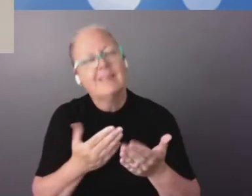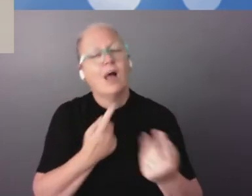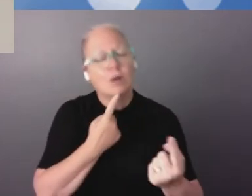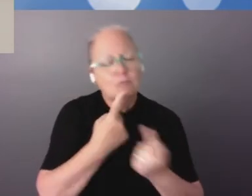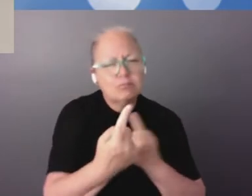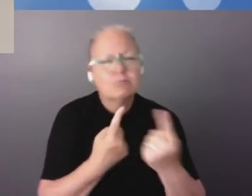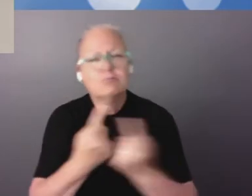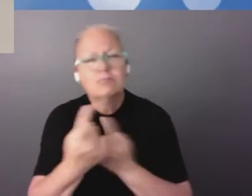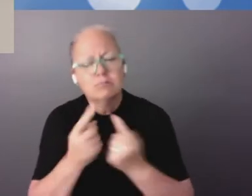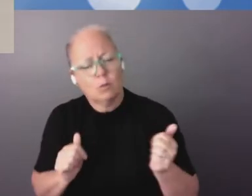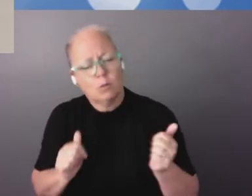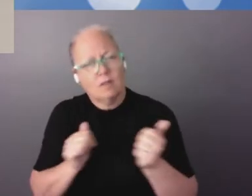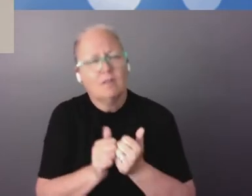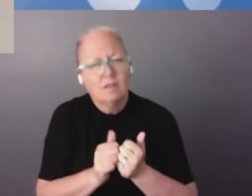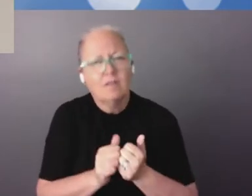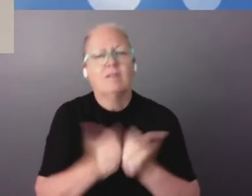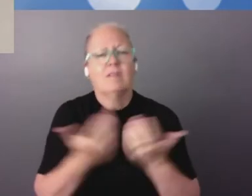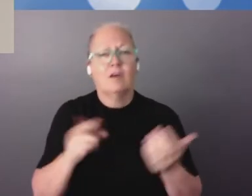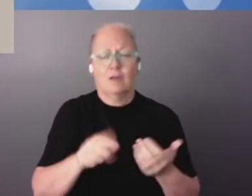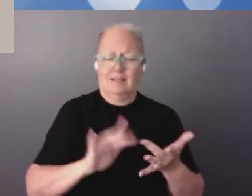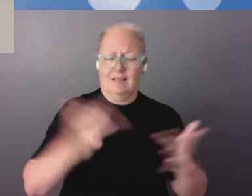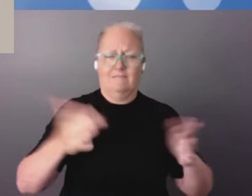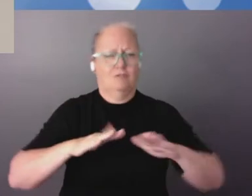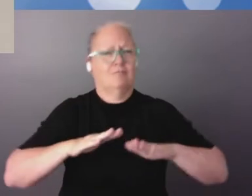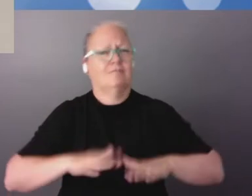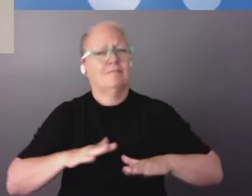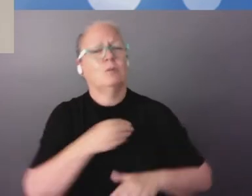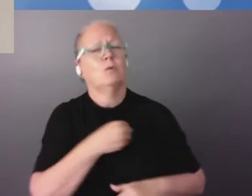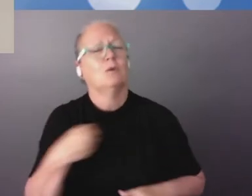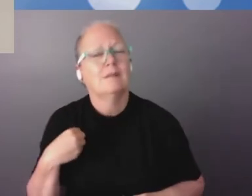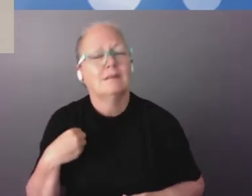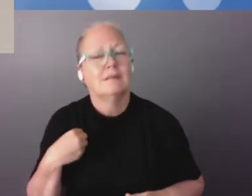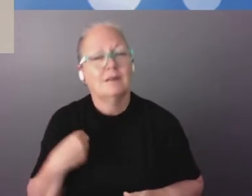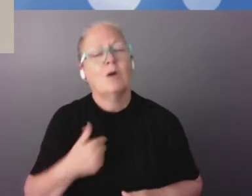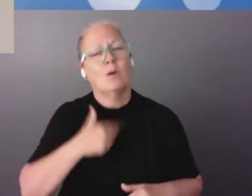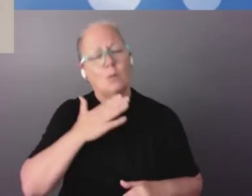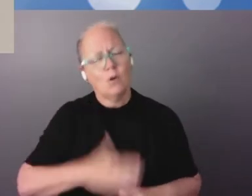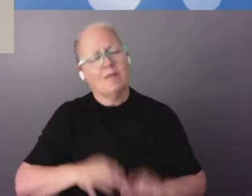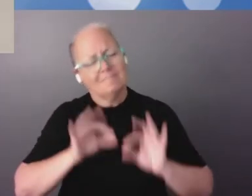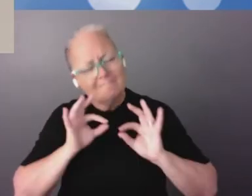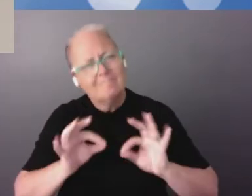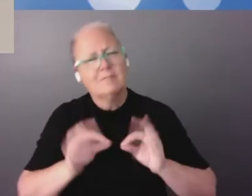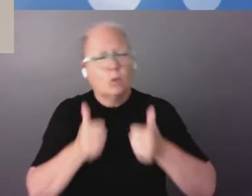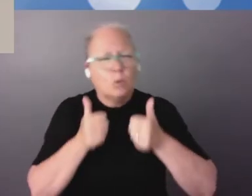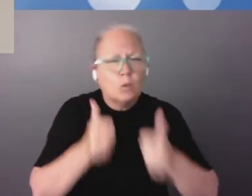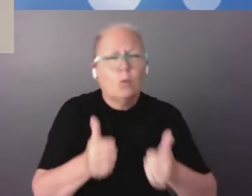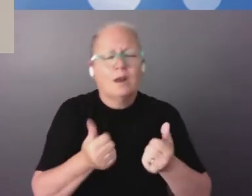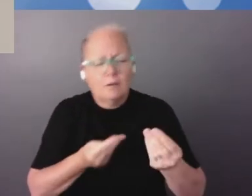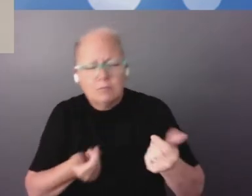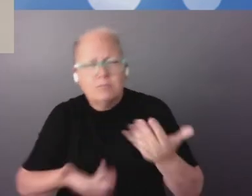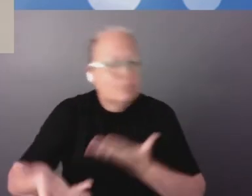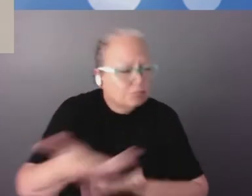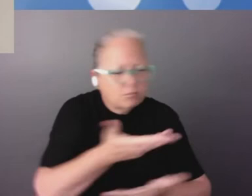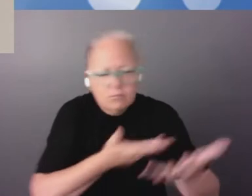العالم. يبقى لي أن أرحب بكم هنا لأن تكون هذا المكان